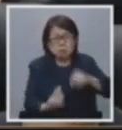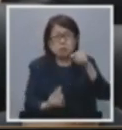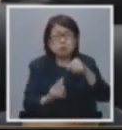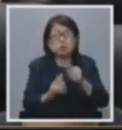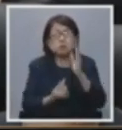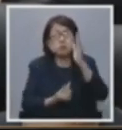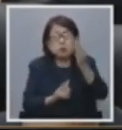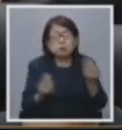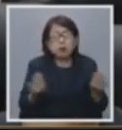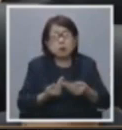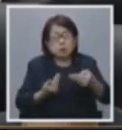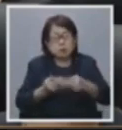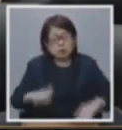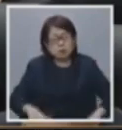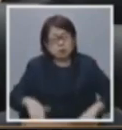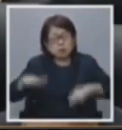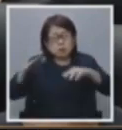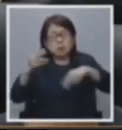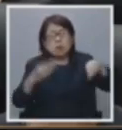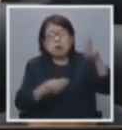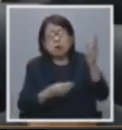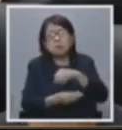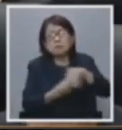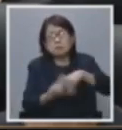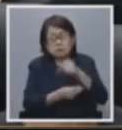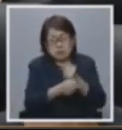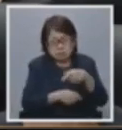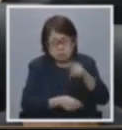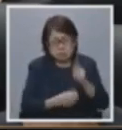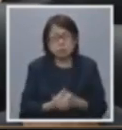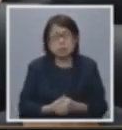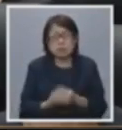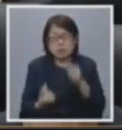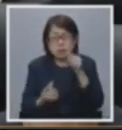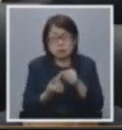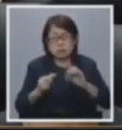และไม่ได้นำไปใช้เพื่อตอบสนองความต้องการของหน่วยงานของรัฐบาลเท่านั้น